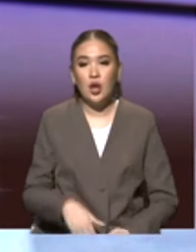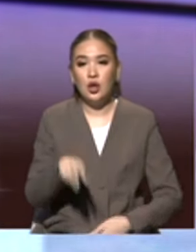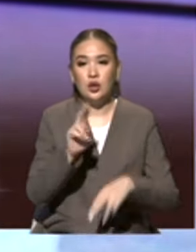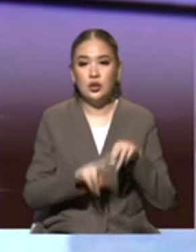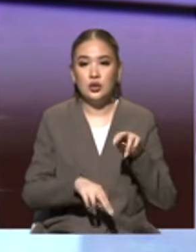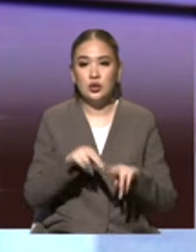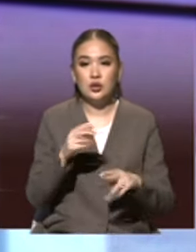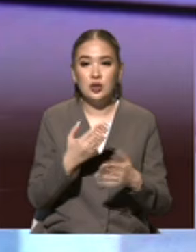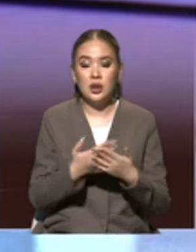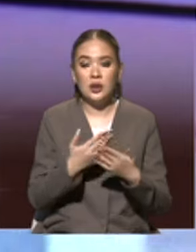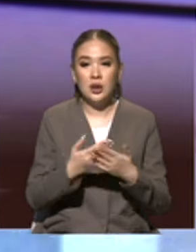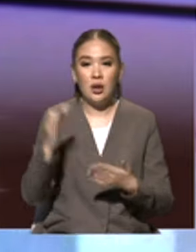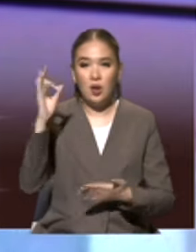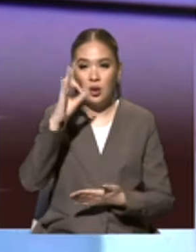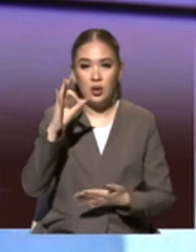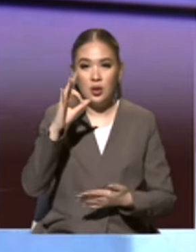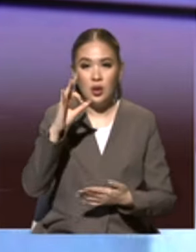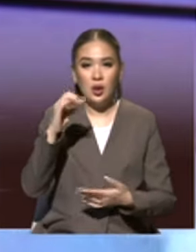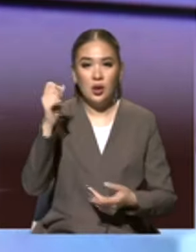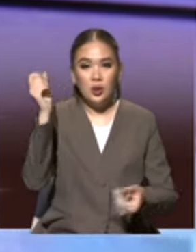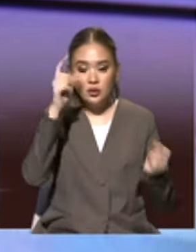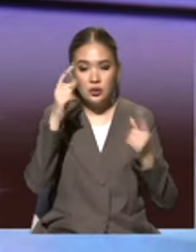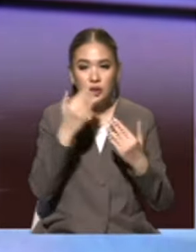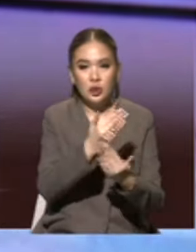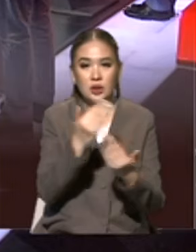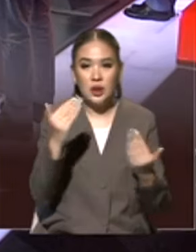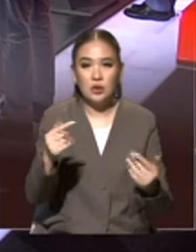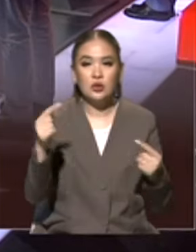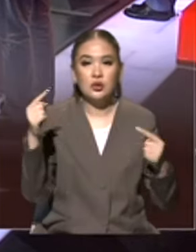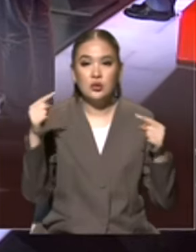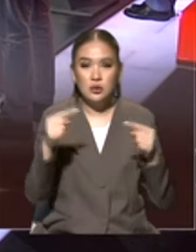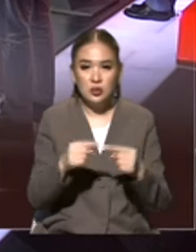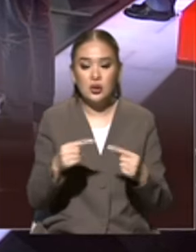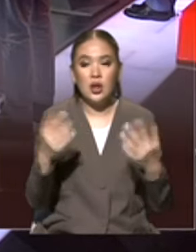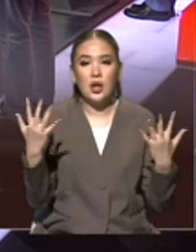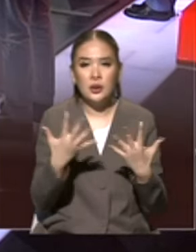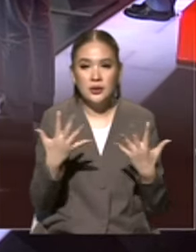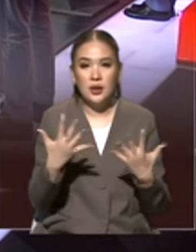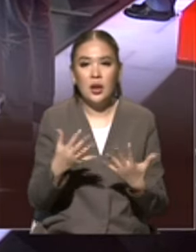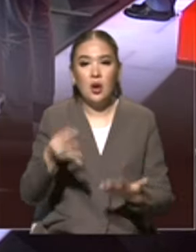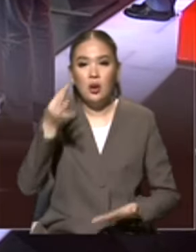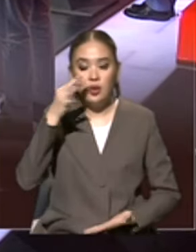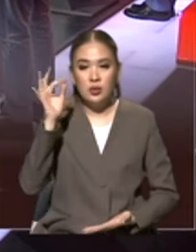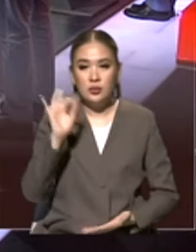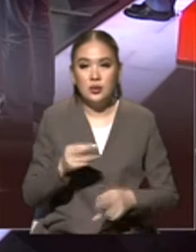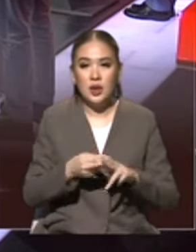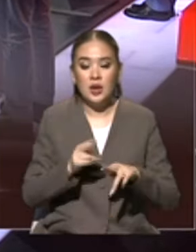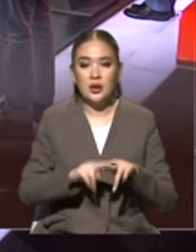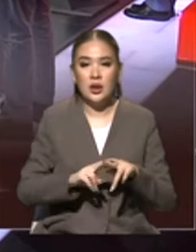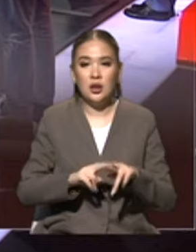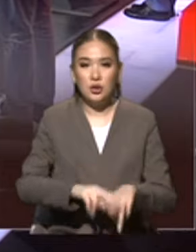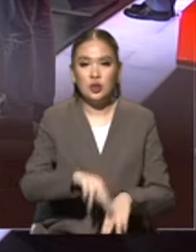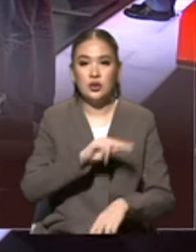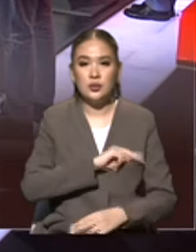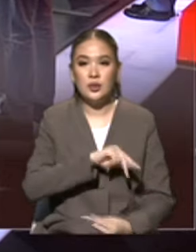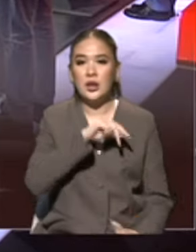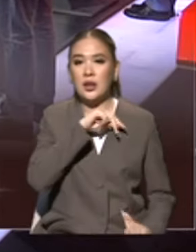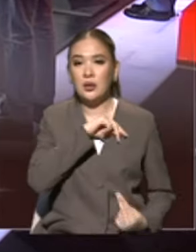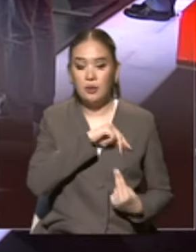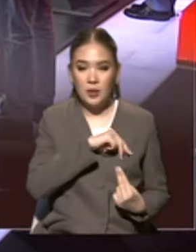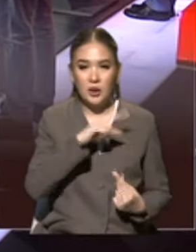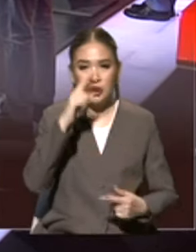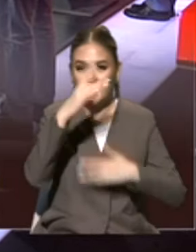құрылысының кәсіби біліктілігін негізге алып, құрылысының нақты құрылыс кәсіпкерінің құрылыс компаниясының емес,